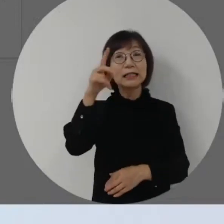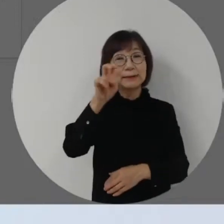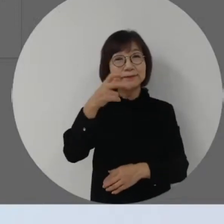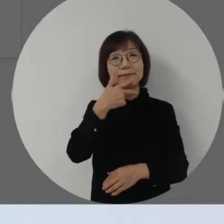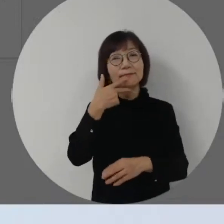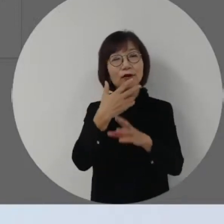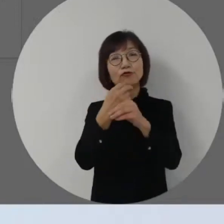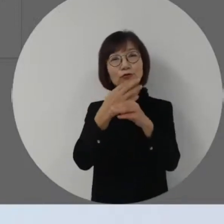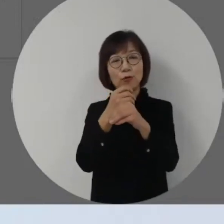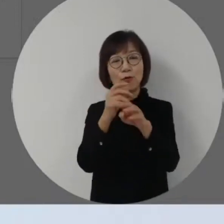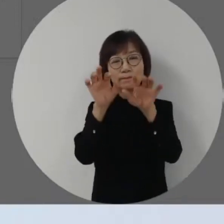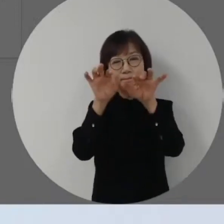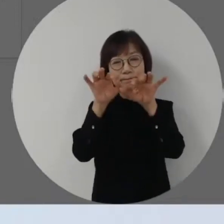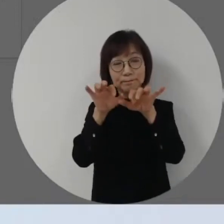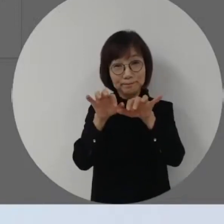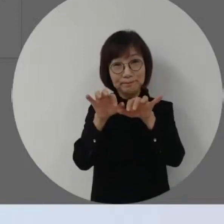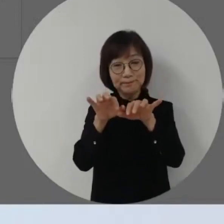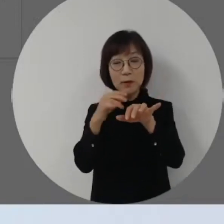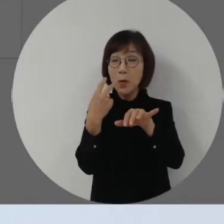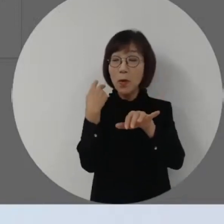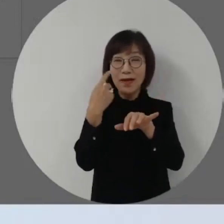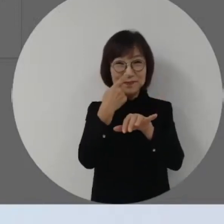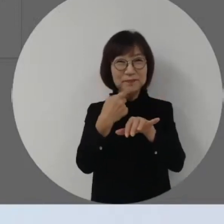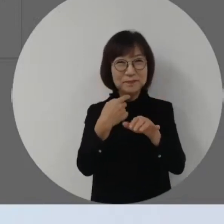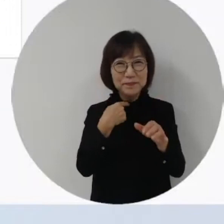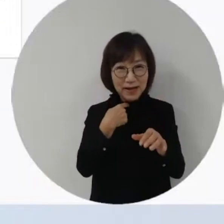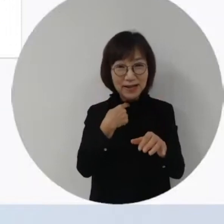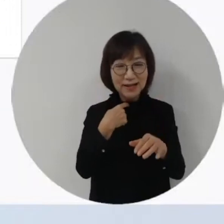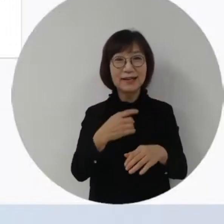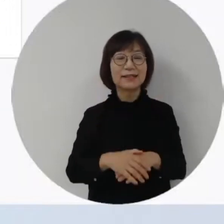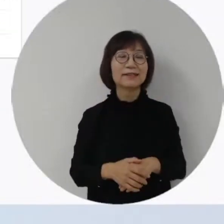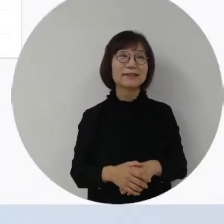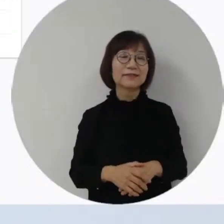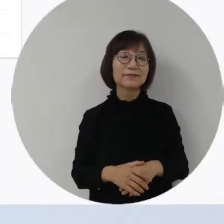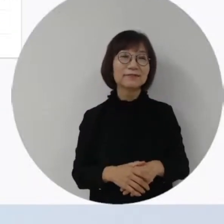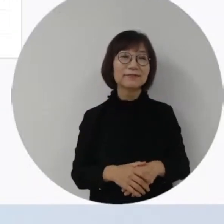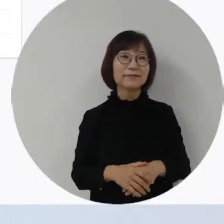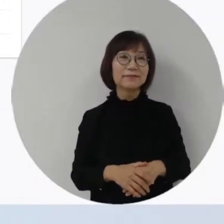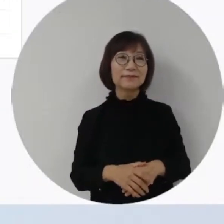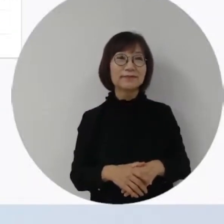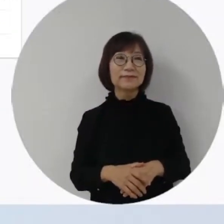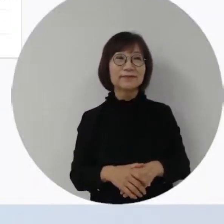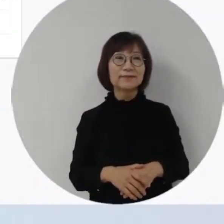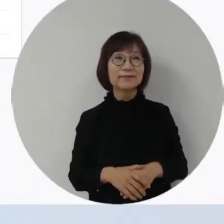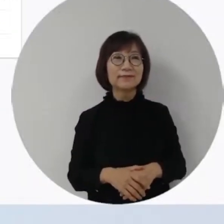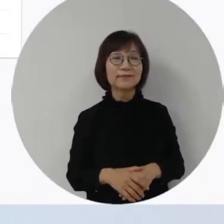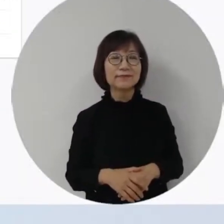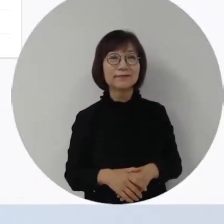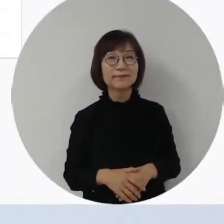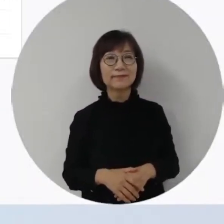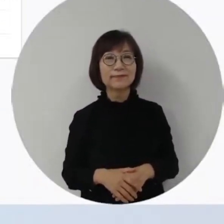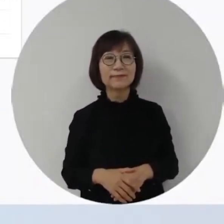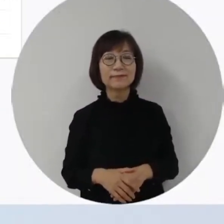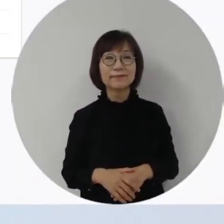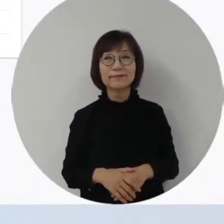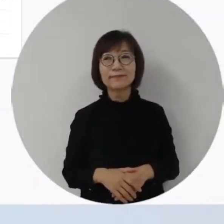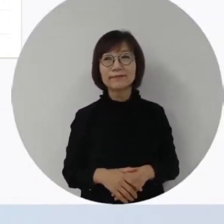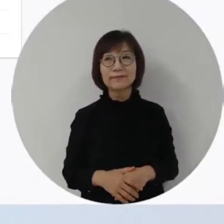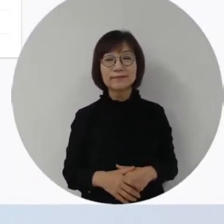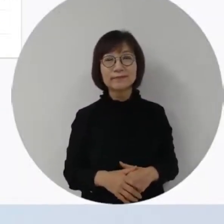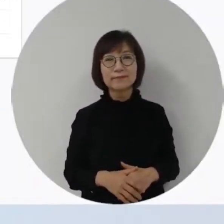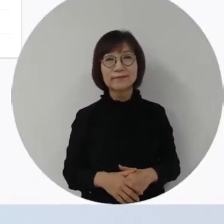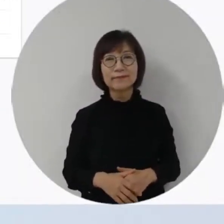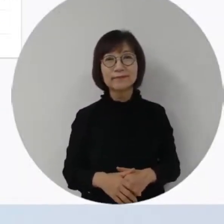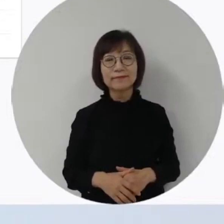이렇게 URL로 입력을 해서 추가를 하실 수도 있는데 쉽게 하는 방법 전번에 설명을 드렸는데 URL을